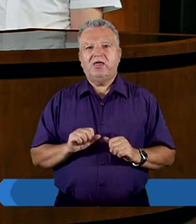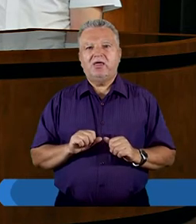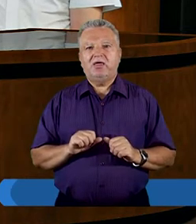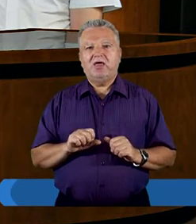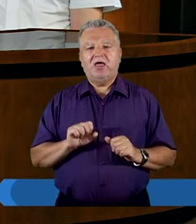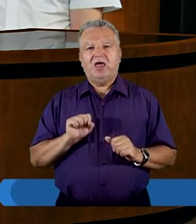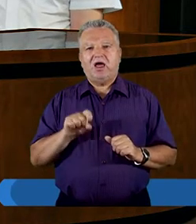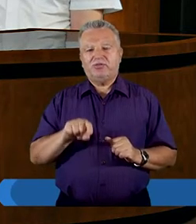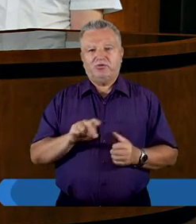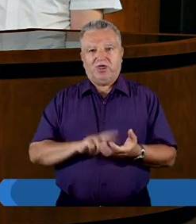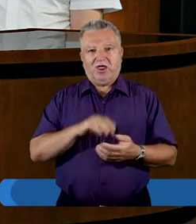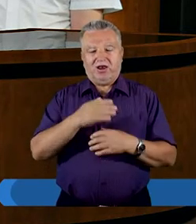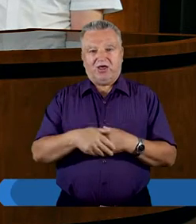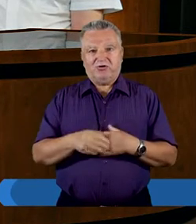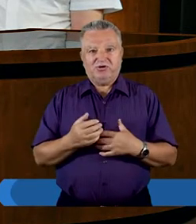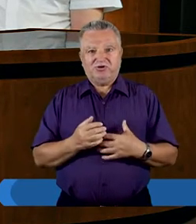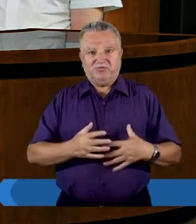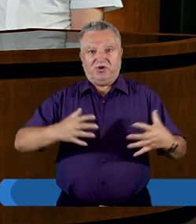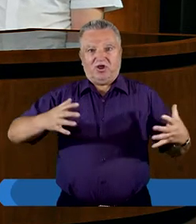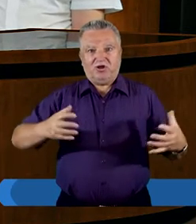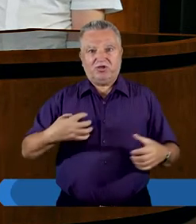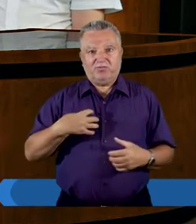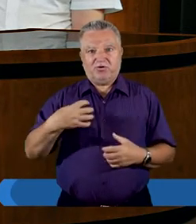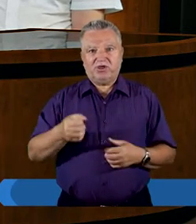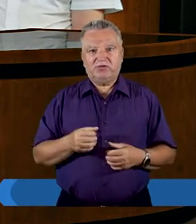wielkie bogactwo, na koniec jeszcze większe niż było.